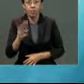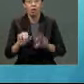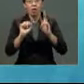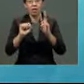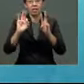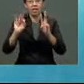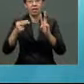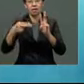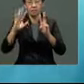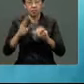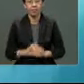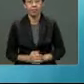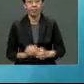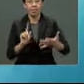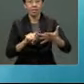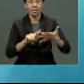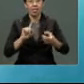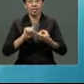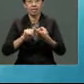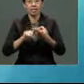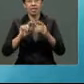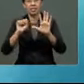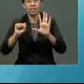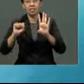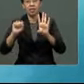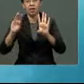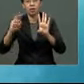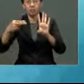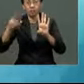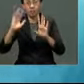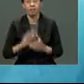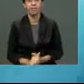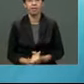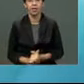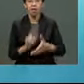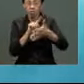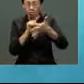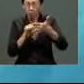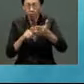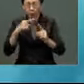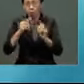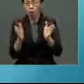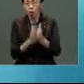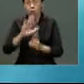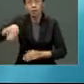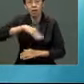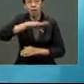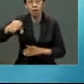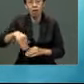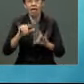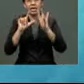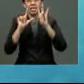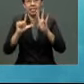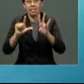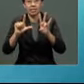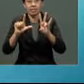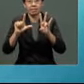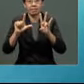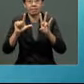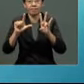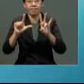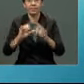นะครับถัดมาก็รัสเซีย 460,000 โดยประมาณทำให้ยอดสะสมของทั้งโลกตอนนี้อยู่ที่7ล้านนะครับ